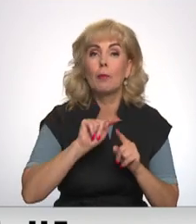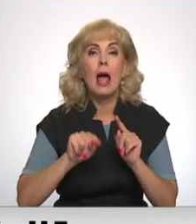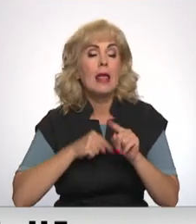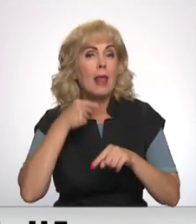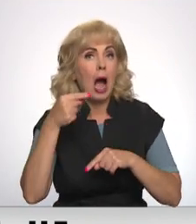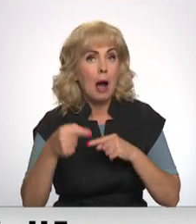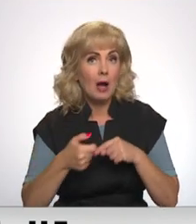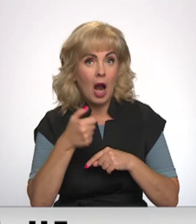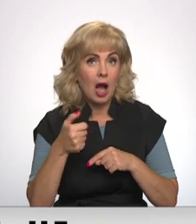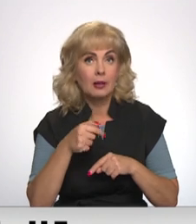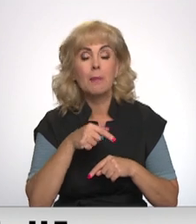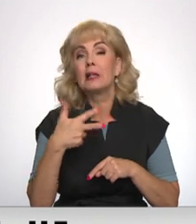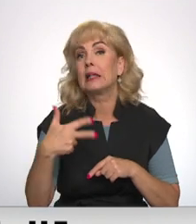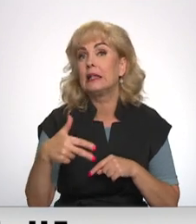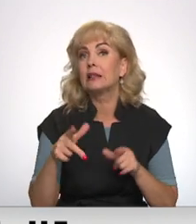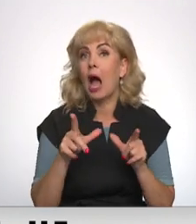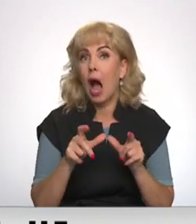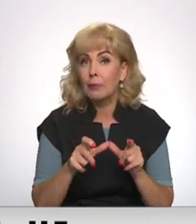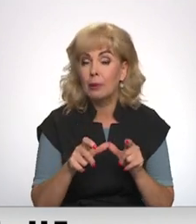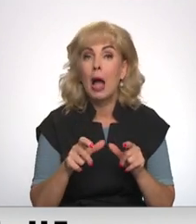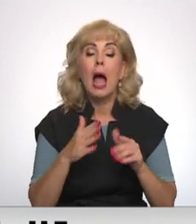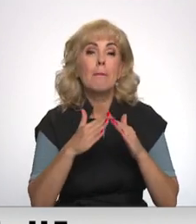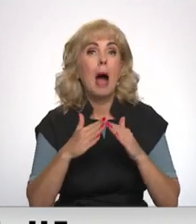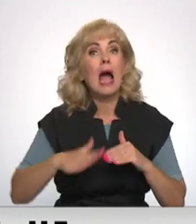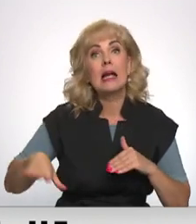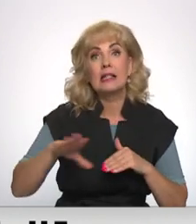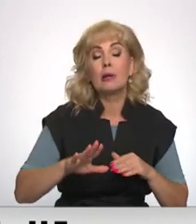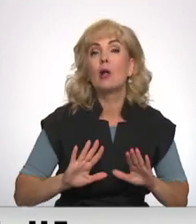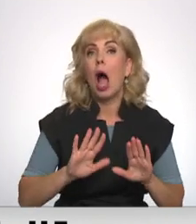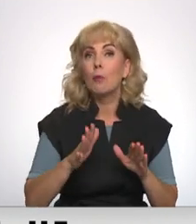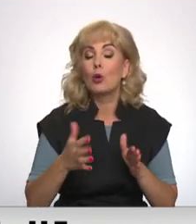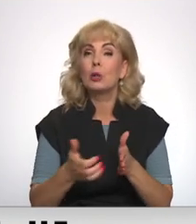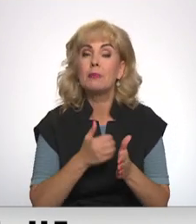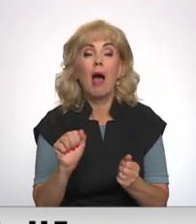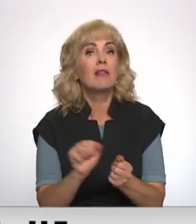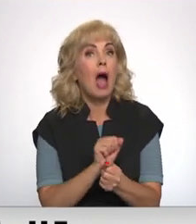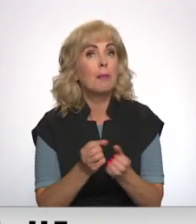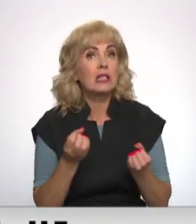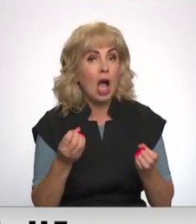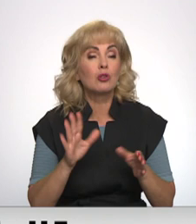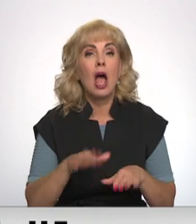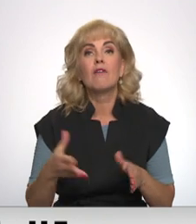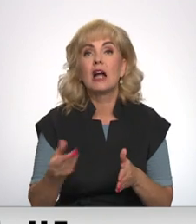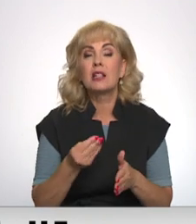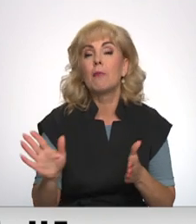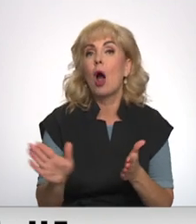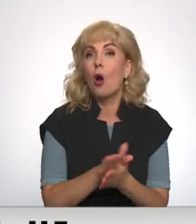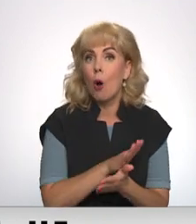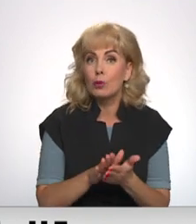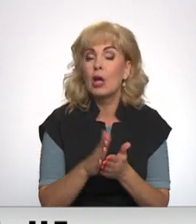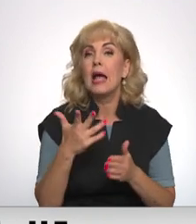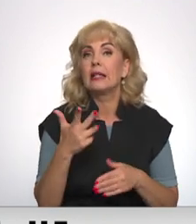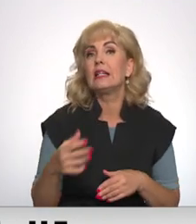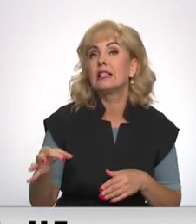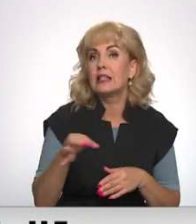gada 30. Aprīlim. Savukārt mājsaimniecības, kas apkurē izmanto dabasgāzi, varēs saņemt kompensācijā 3 centus